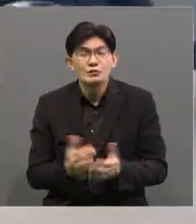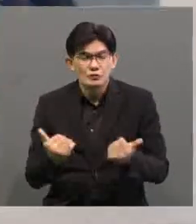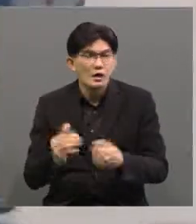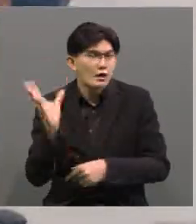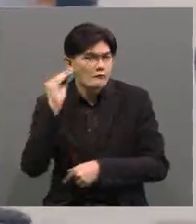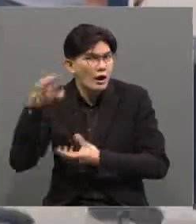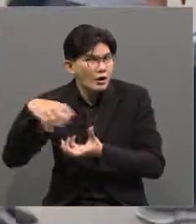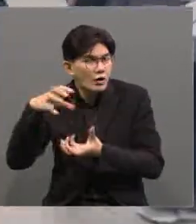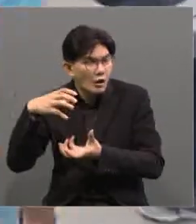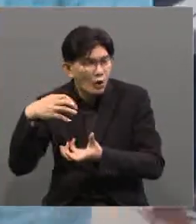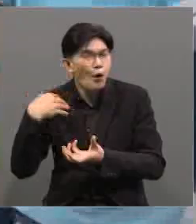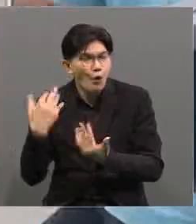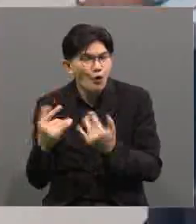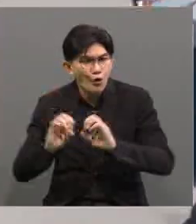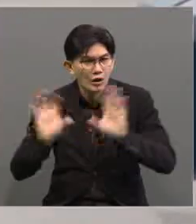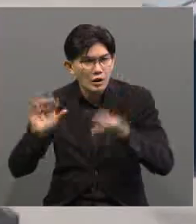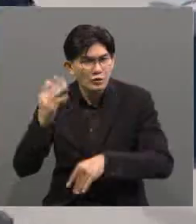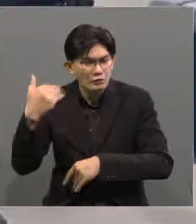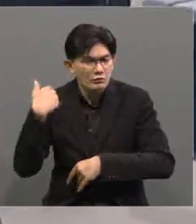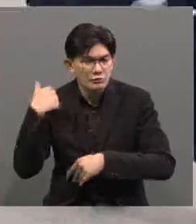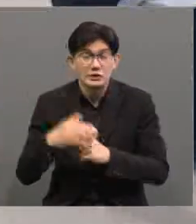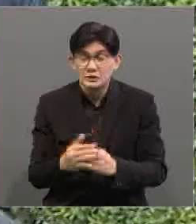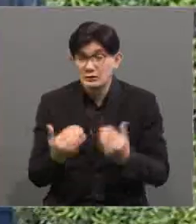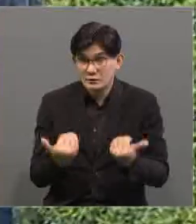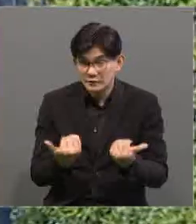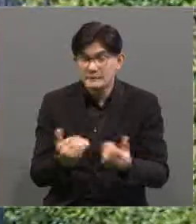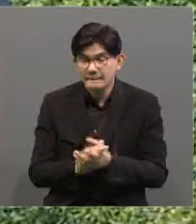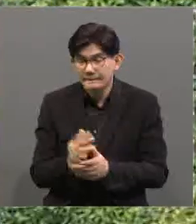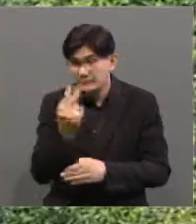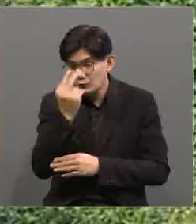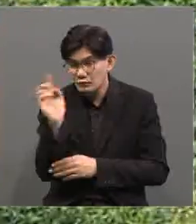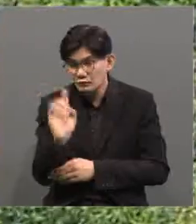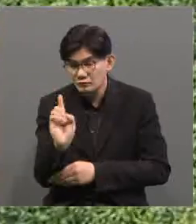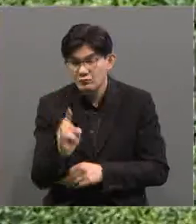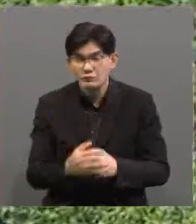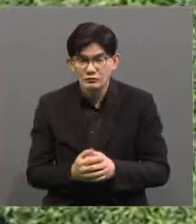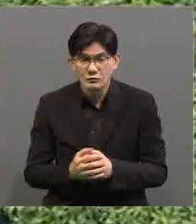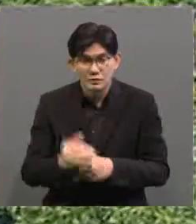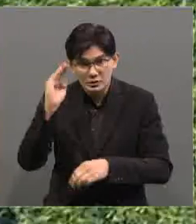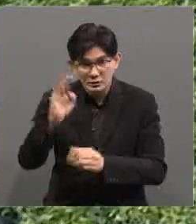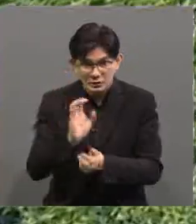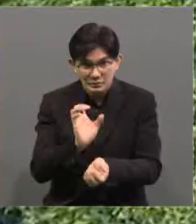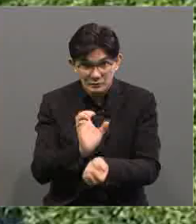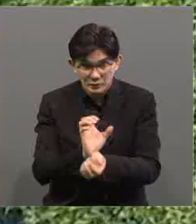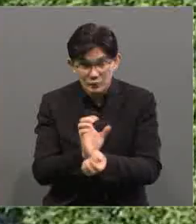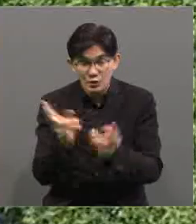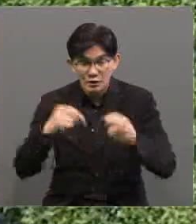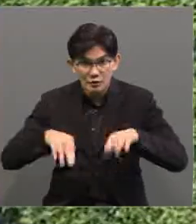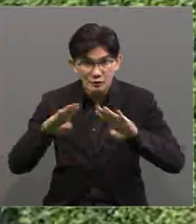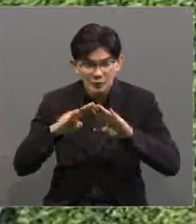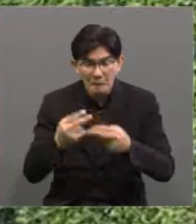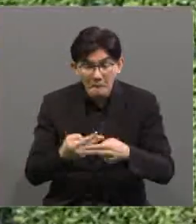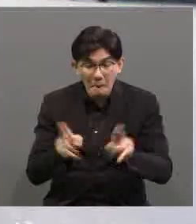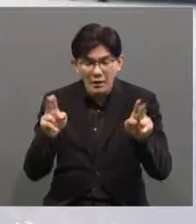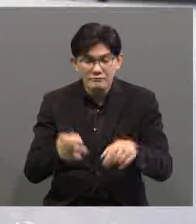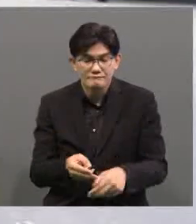เดี๋ยวต้องรอความชัดเจนด้วยคือบิ๊กโจ๊กเนี่ยบอกว่าคือตอนนี้เนี่ยก็ต้องดูด้วยนะคะว่าทำไมตำรวจในพื้นที่ปล่อยให้เกิด